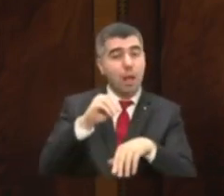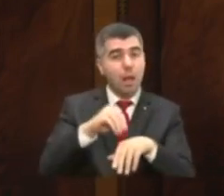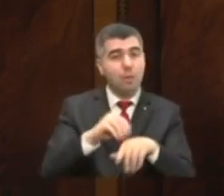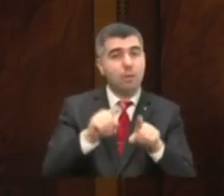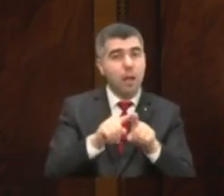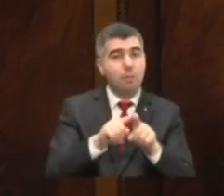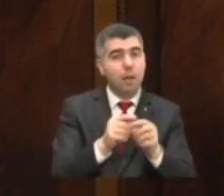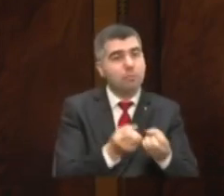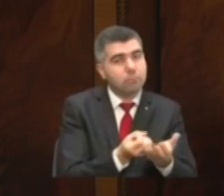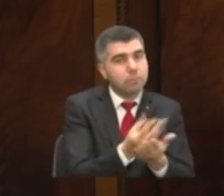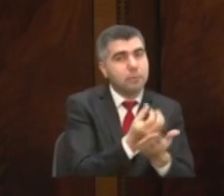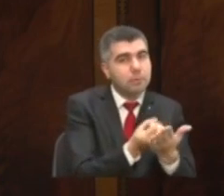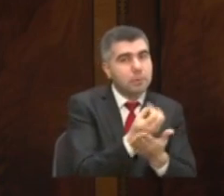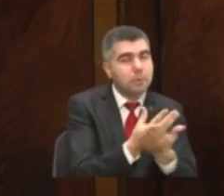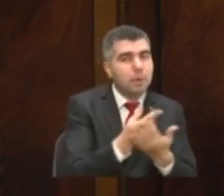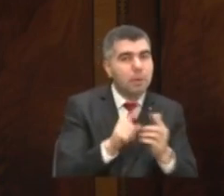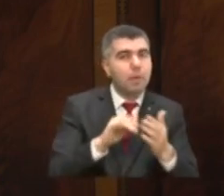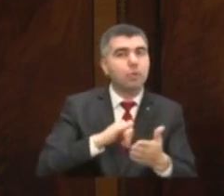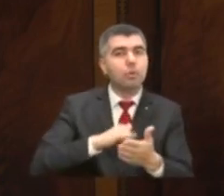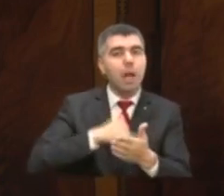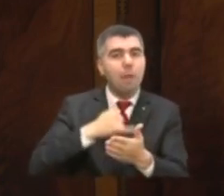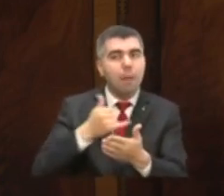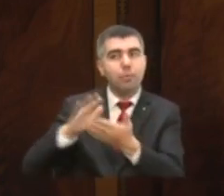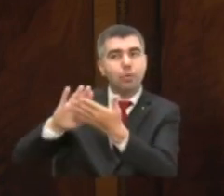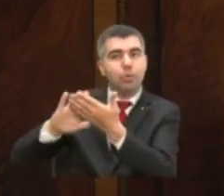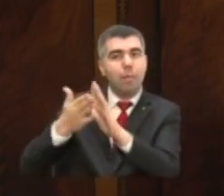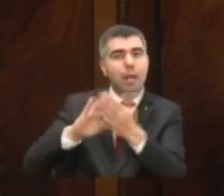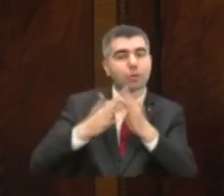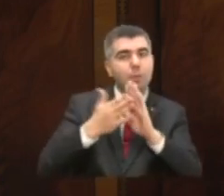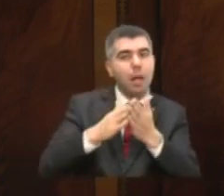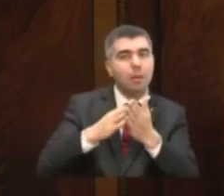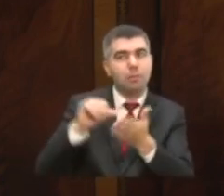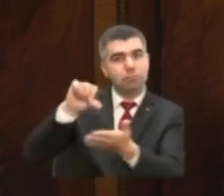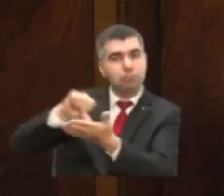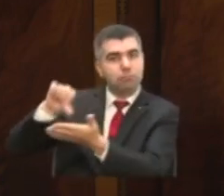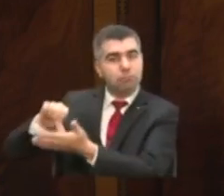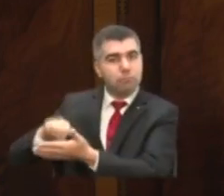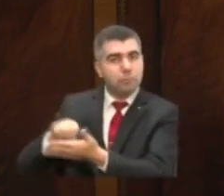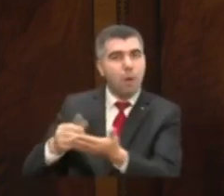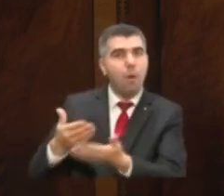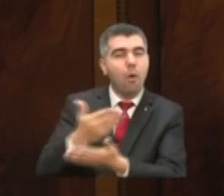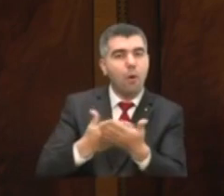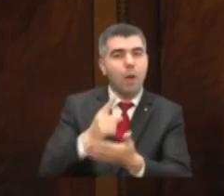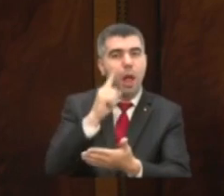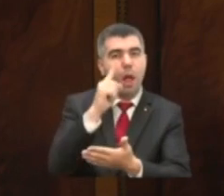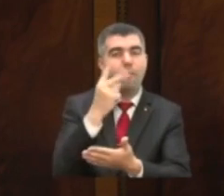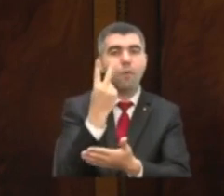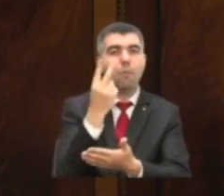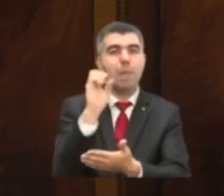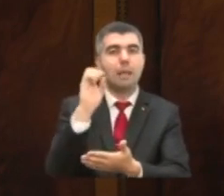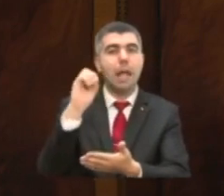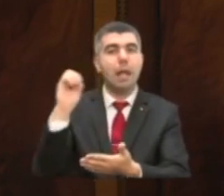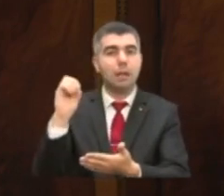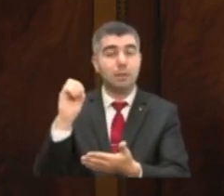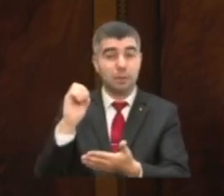المشاركة المواطنة والديمقراطية التشاركية عبر إطلاق واحد البرنامج لتعزيز قدرات 1200 فاعل